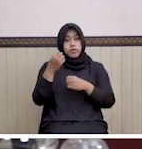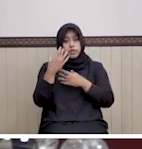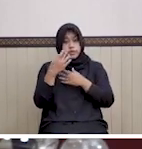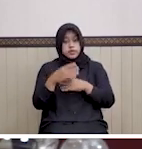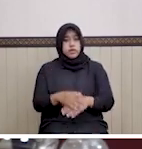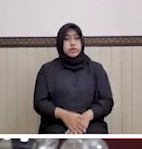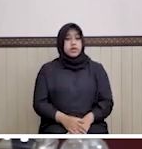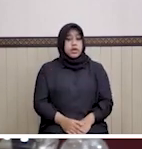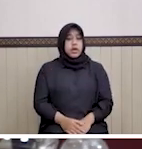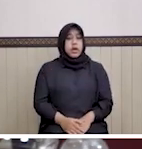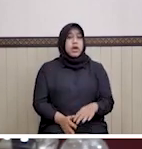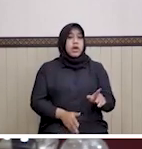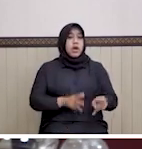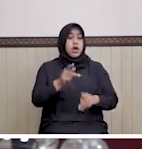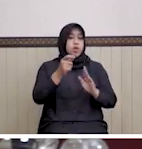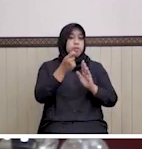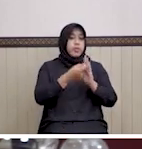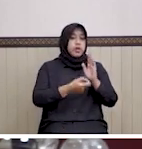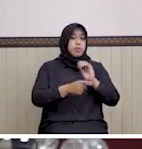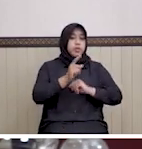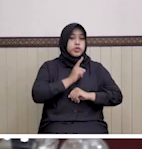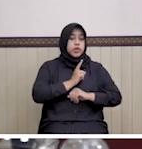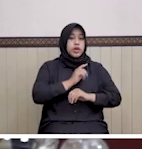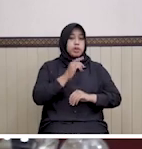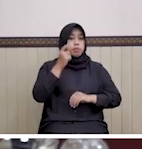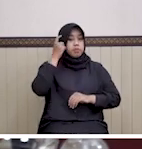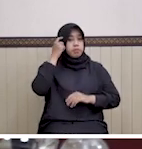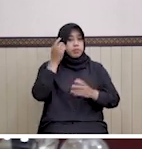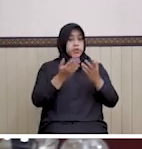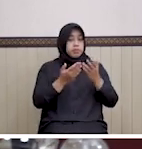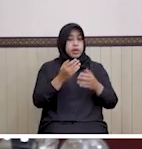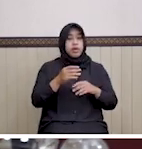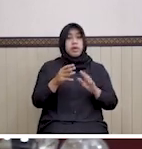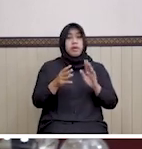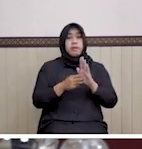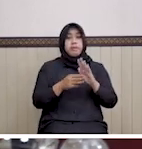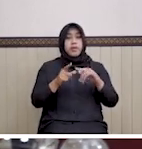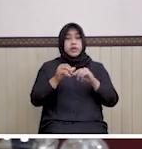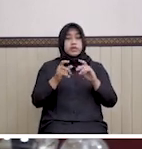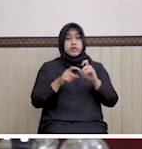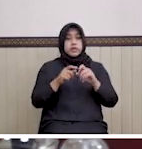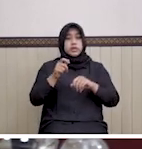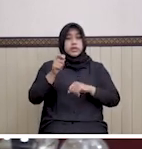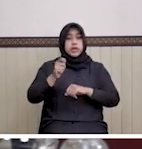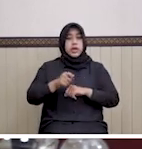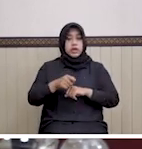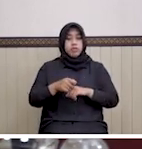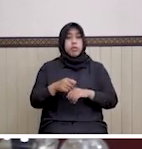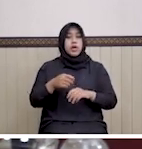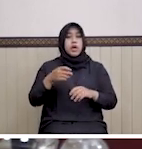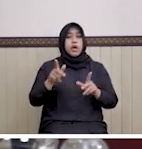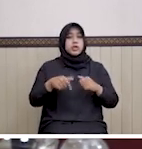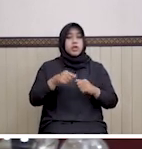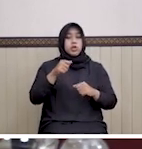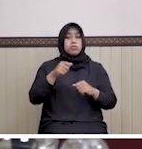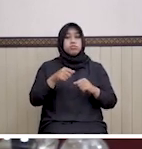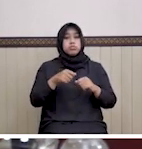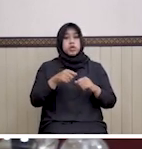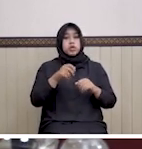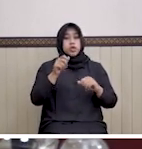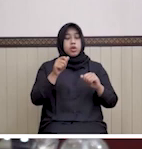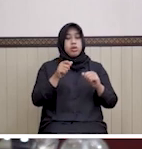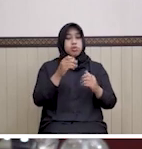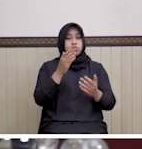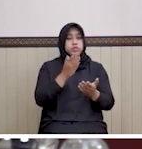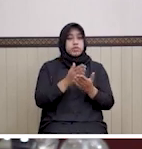apabila penilaian personal ini tidak dipertimbangkan oleh majelis hakim maka putusan akan menjadi batal demi hukum sama dengan